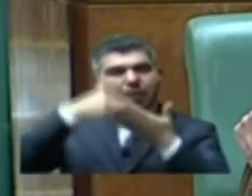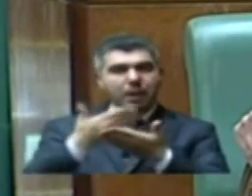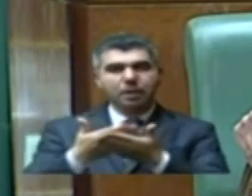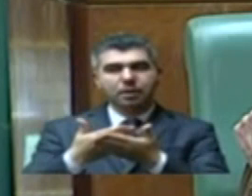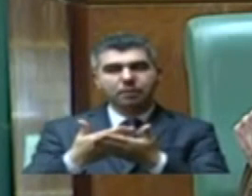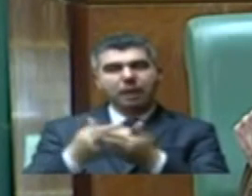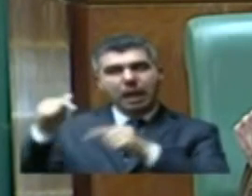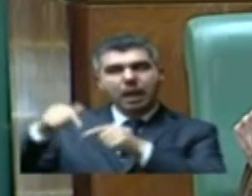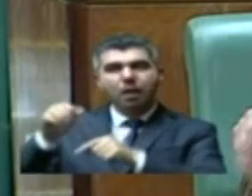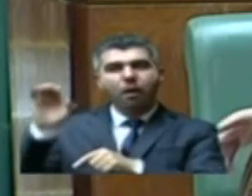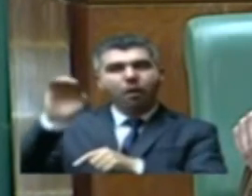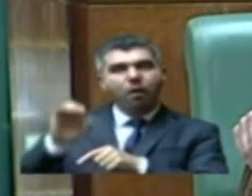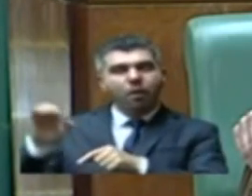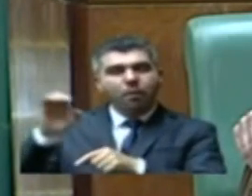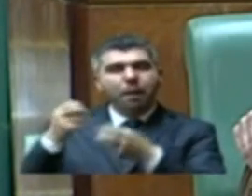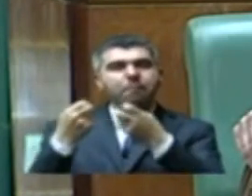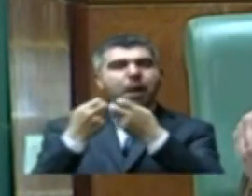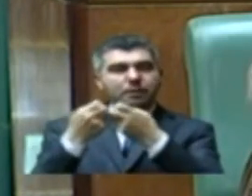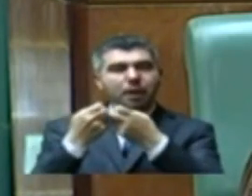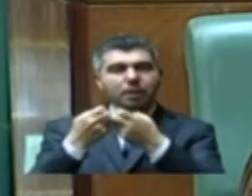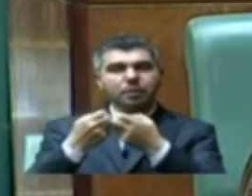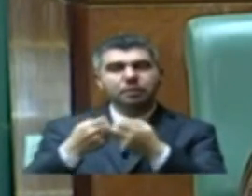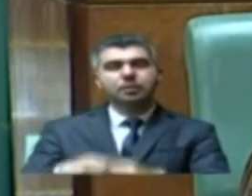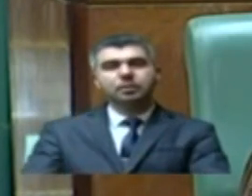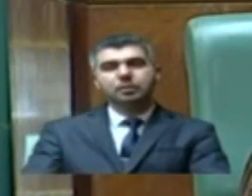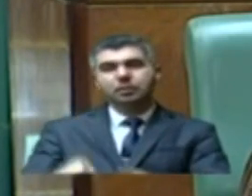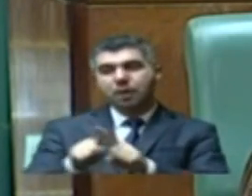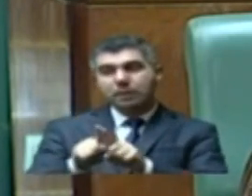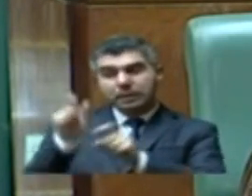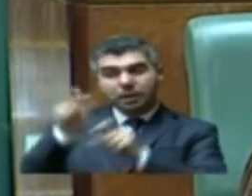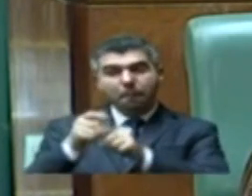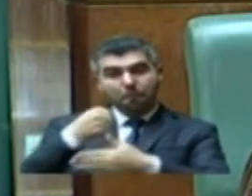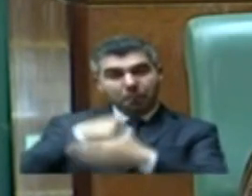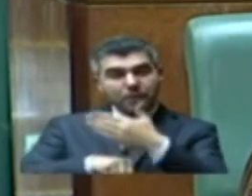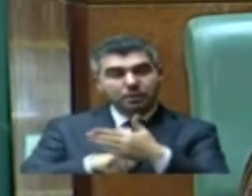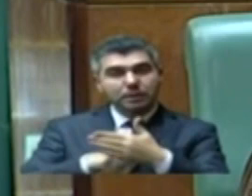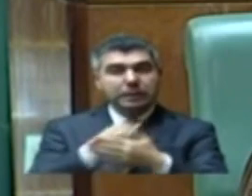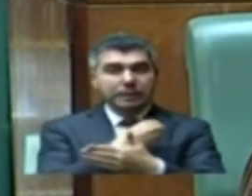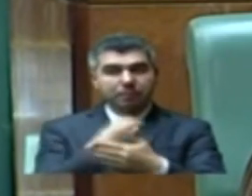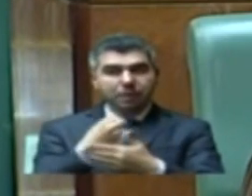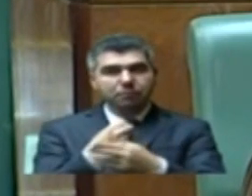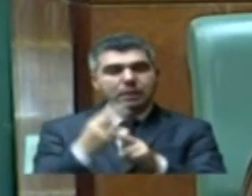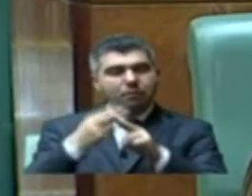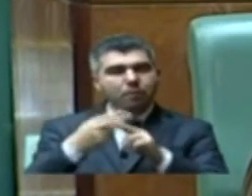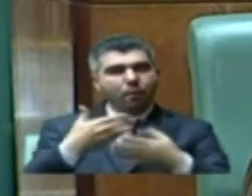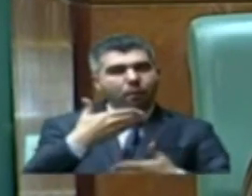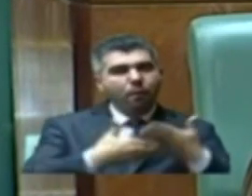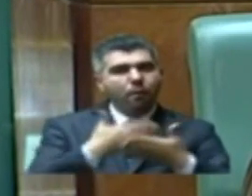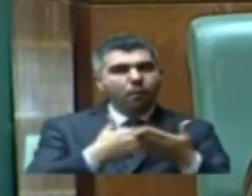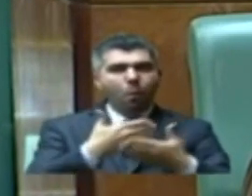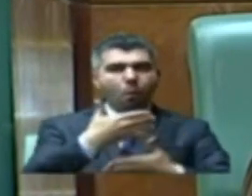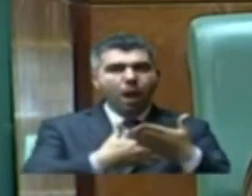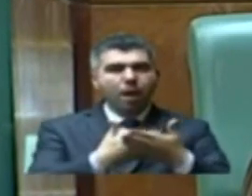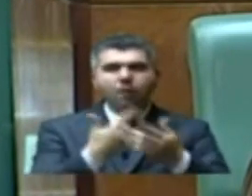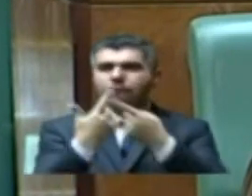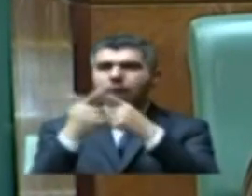الدول يعني الأجنبية مثلا في أوروبا الإنسان كيخلق في المستشفى كيحصل على الوثائق ديالو الإدارية كيف ما